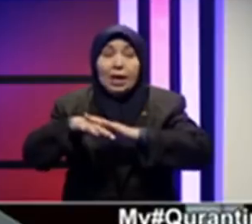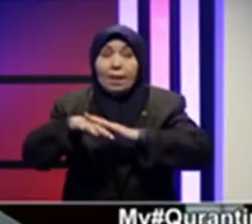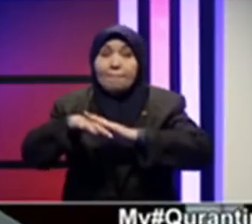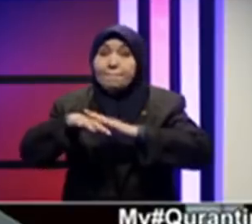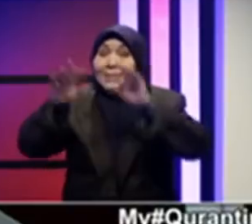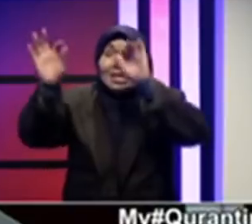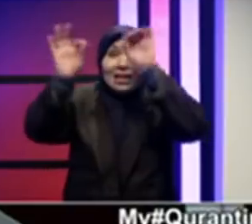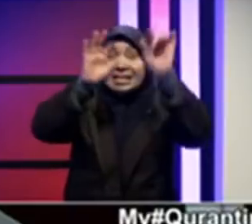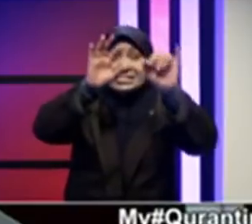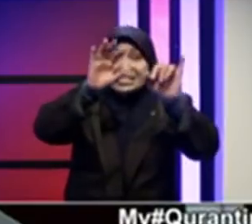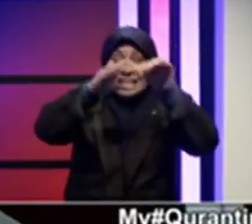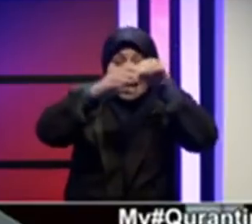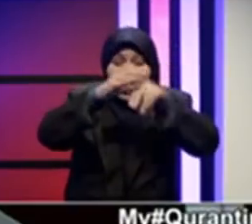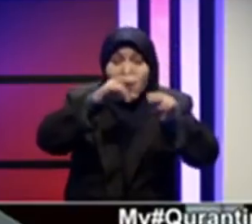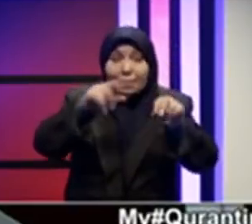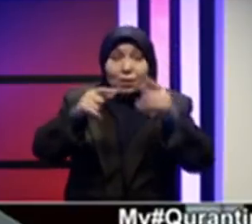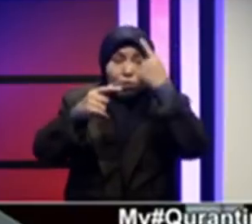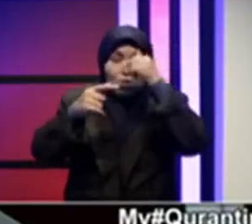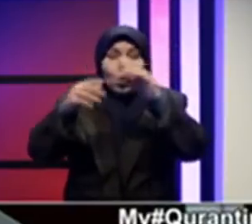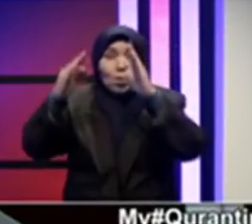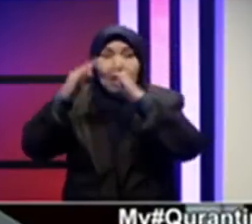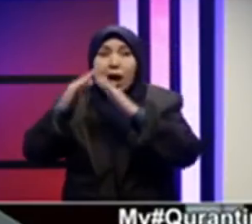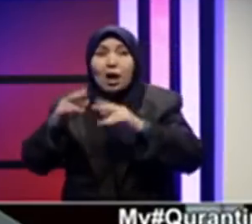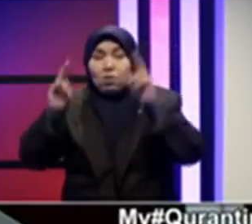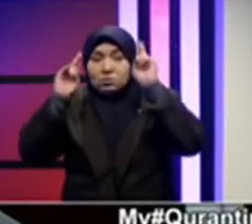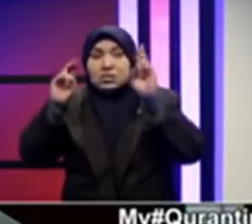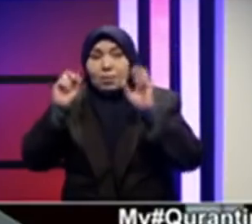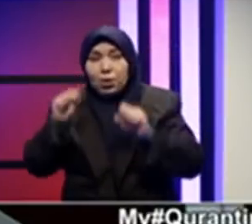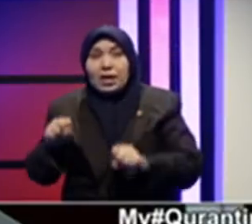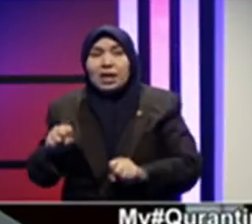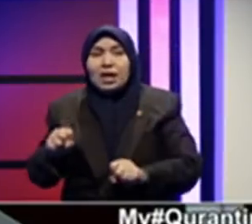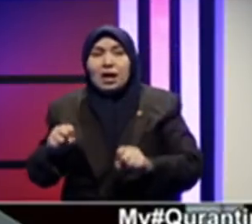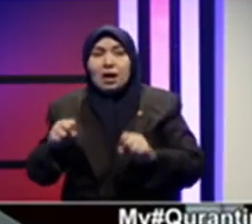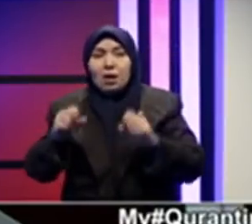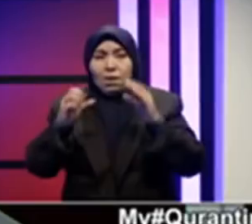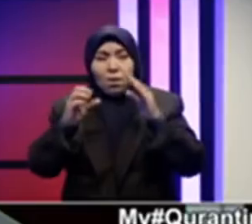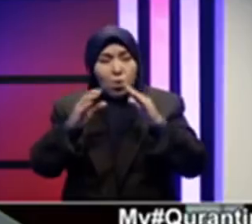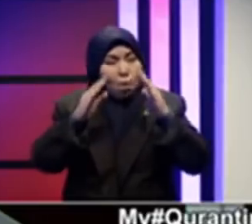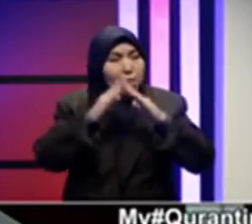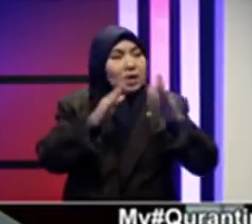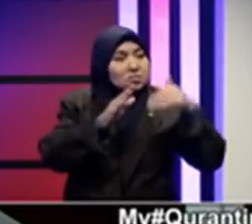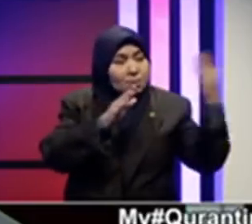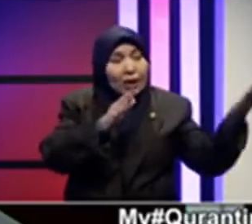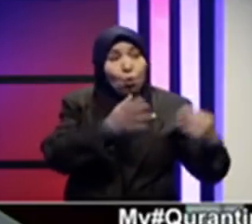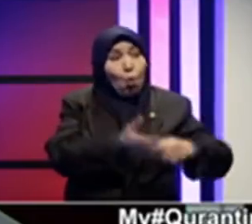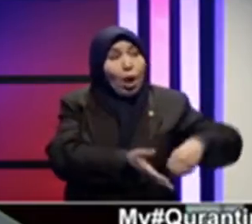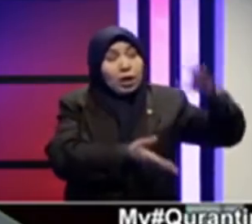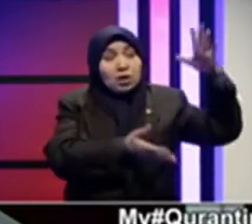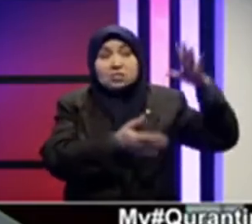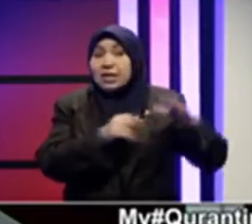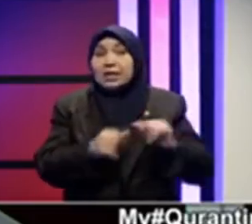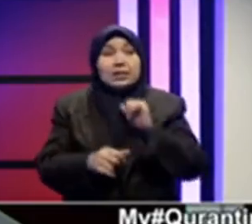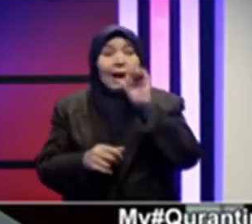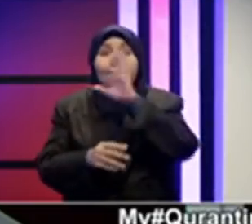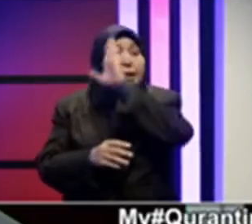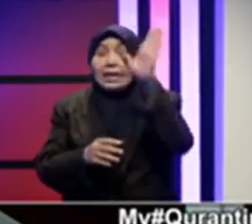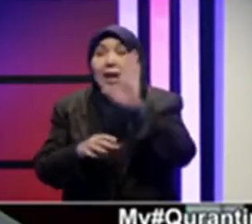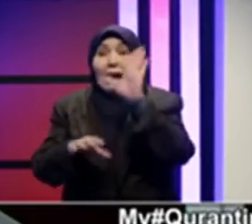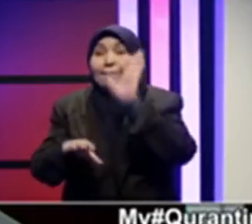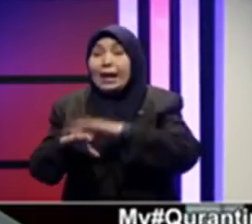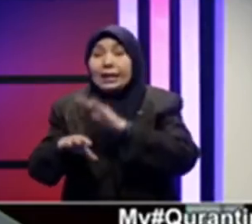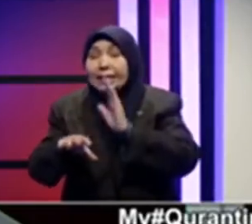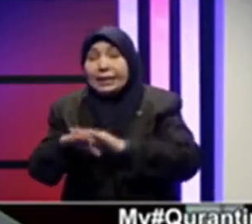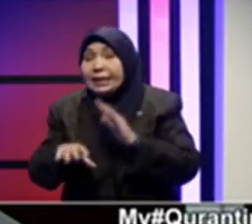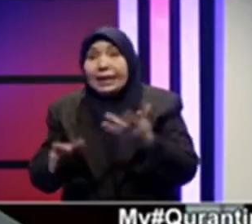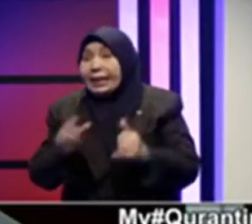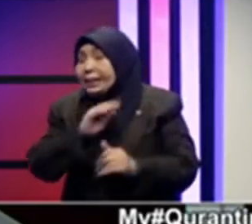untuk rumah. Tapi ada yang kata, Ustaz, bolehlah Ustaz, orang rumah sebelah saya tu rumah besar, kaya, saya tak pernah panggil interior designer pun,